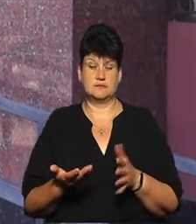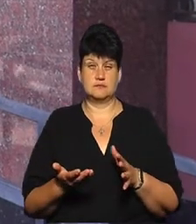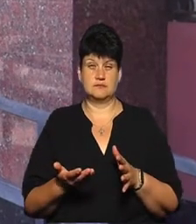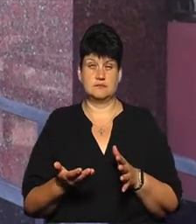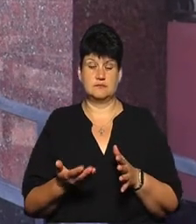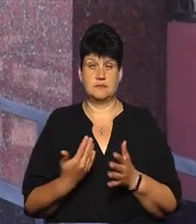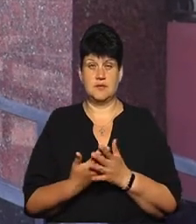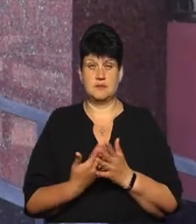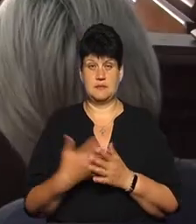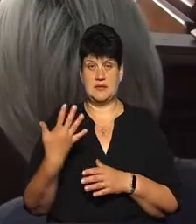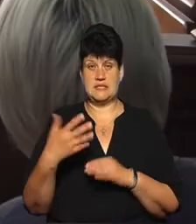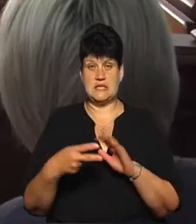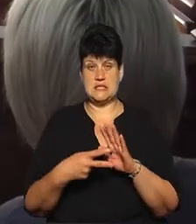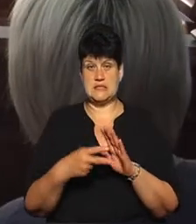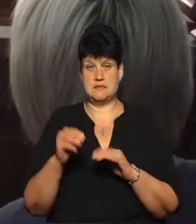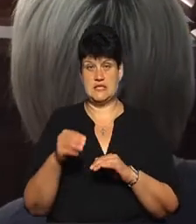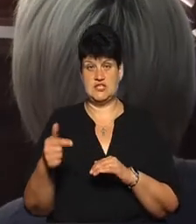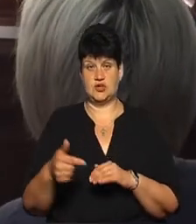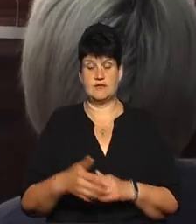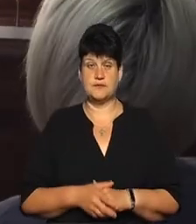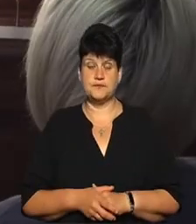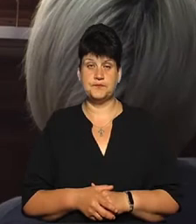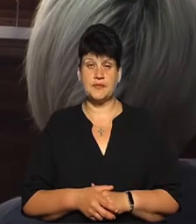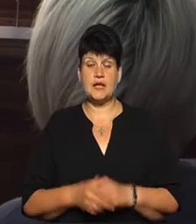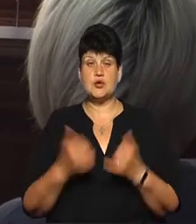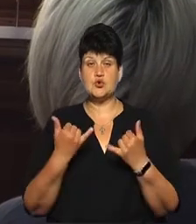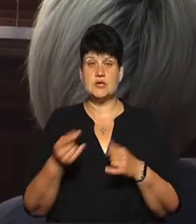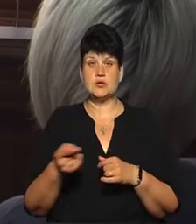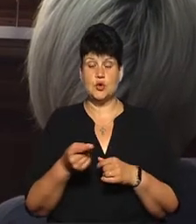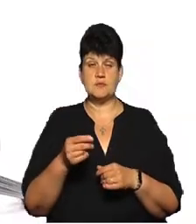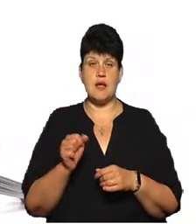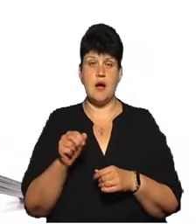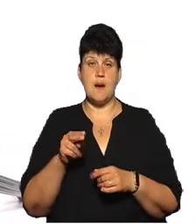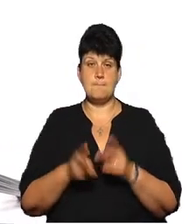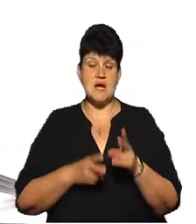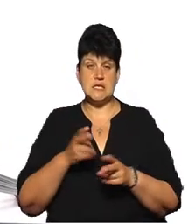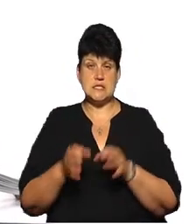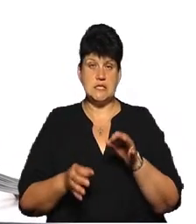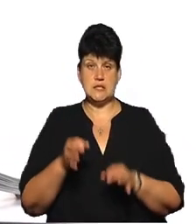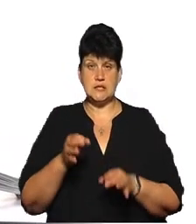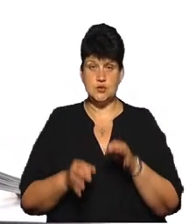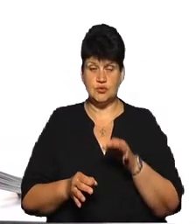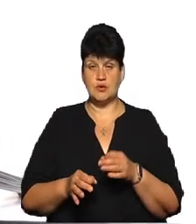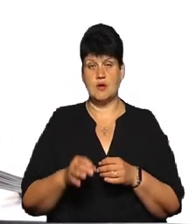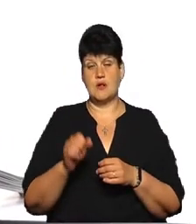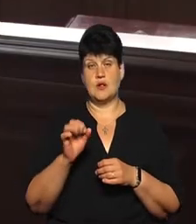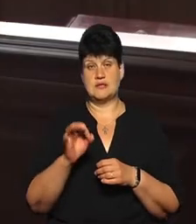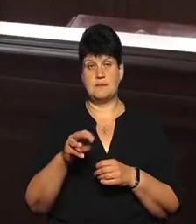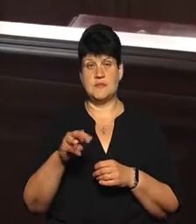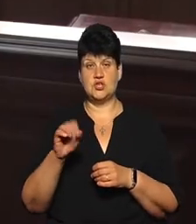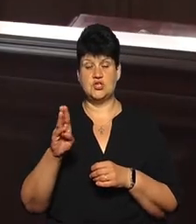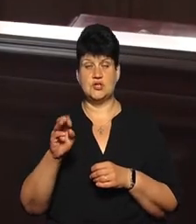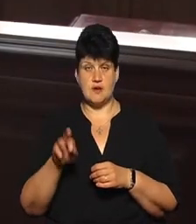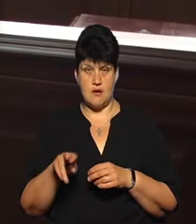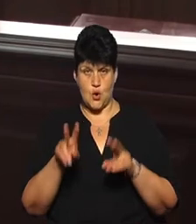приблизно 57 тисяч гривень. Сьогодні Тернопільський апеляційний суд під головуванням судді Олександра Міщія розглянув клопотання